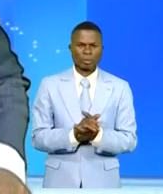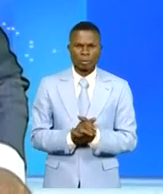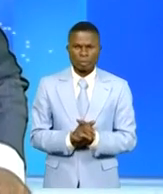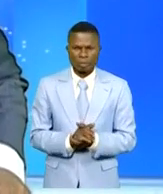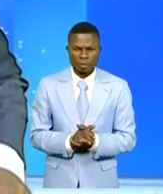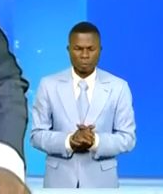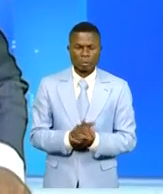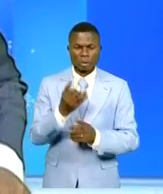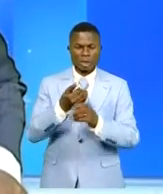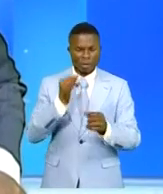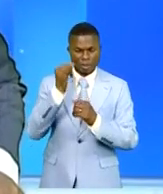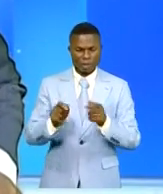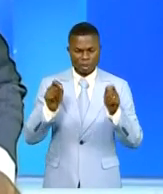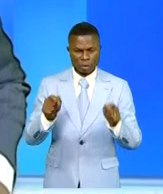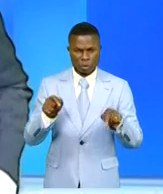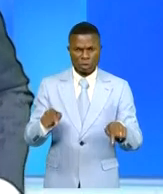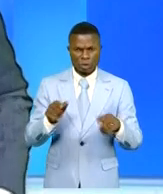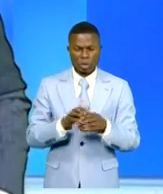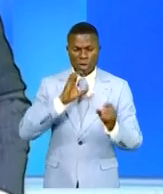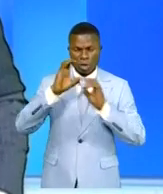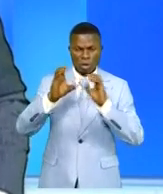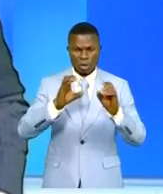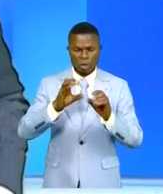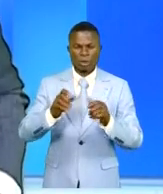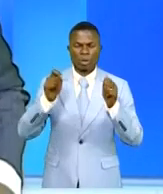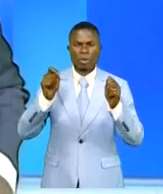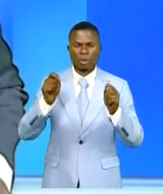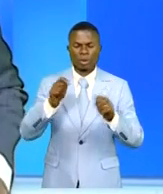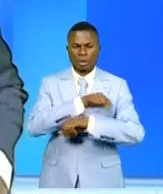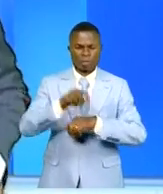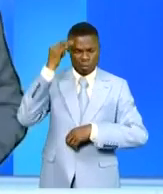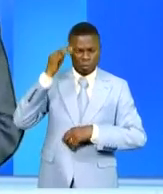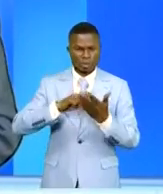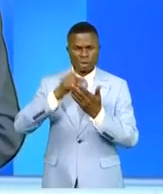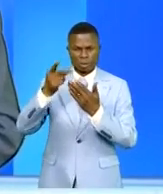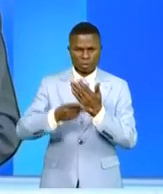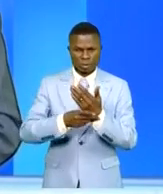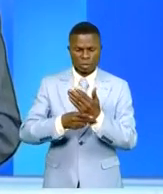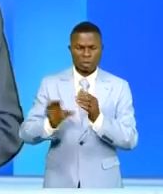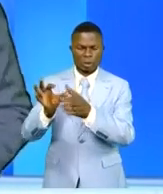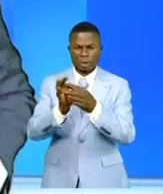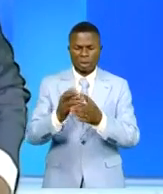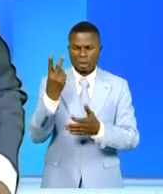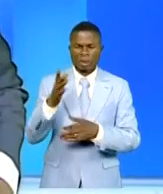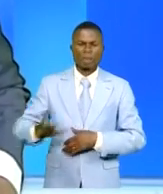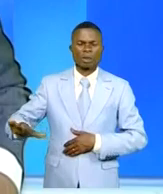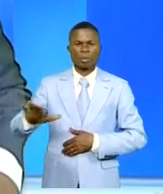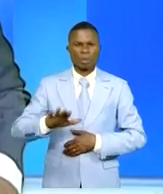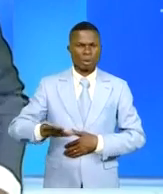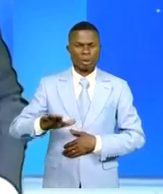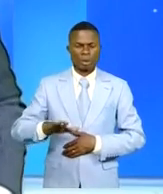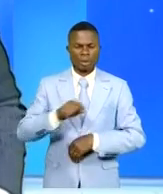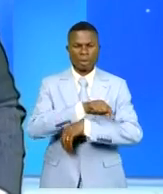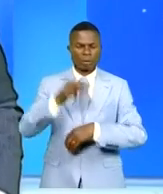Avant de boucler complètement ce journal, c'est communiqué de presse du ministère du Plan dans le cadre de la coopération bilatérale